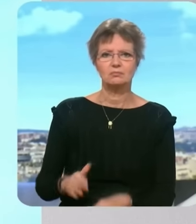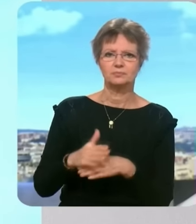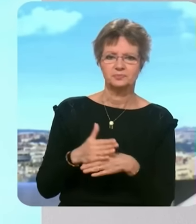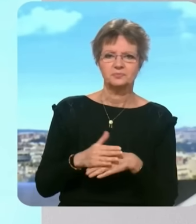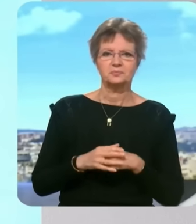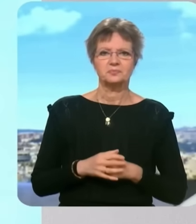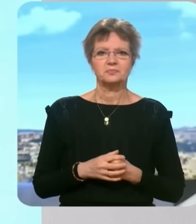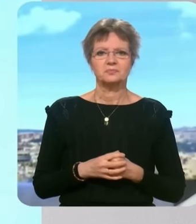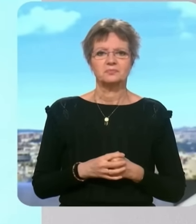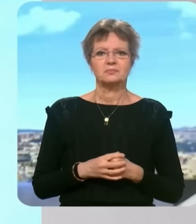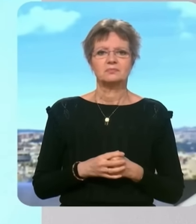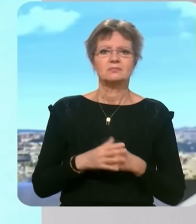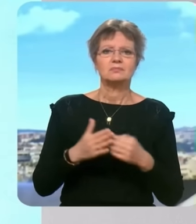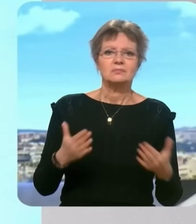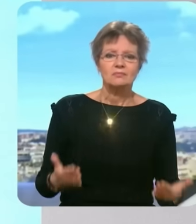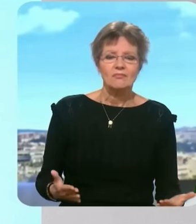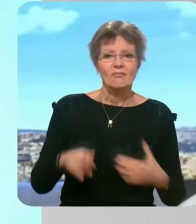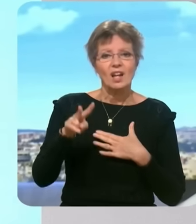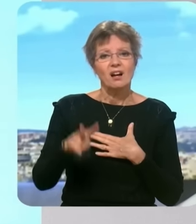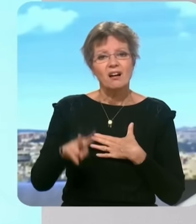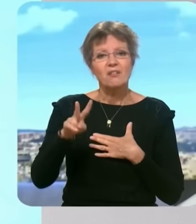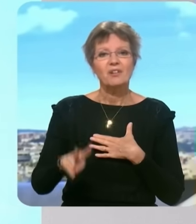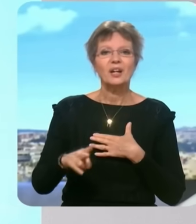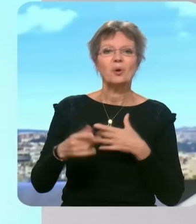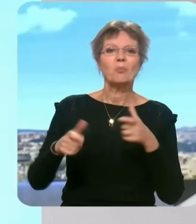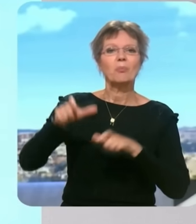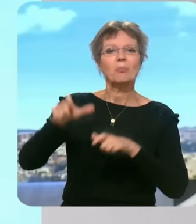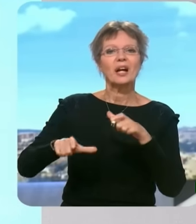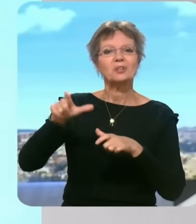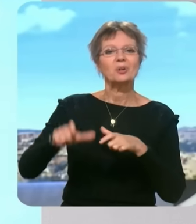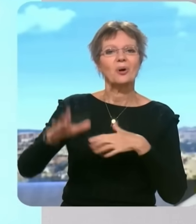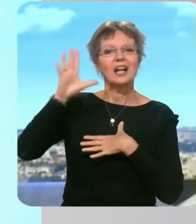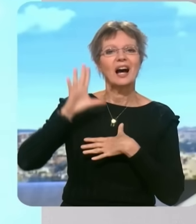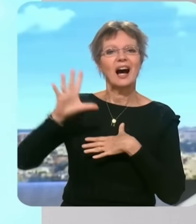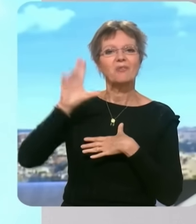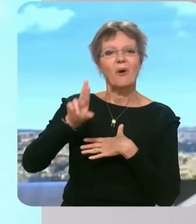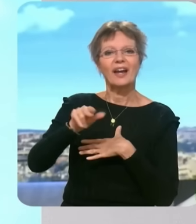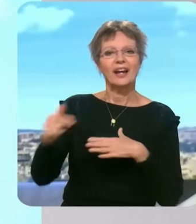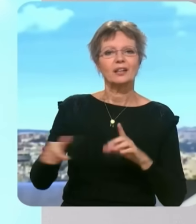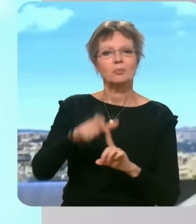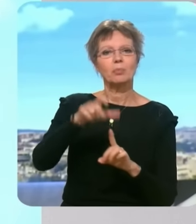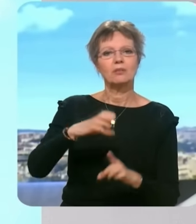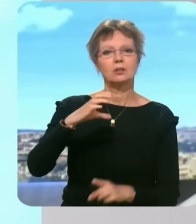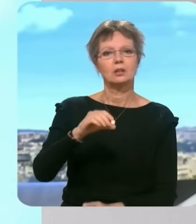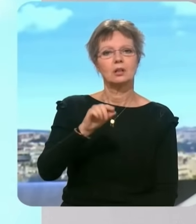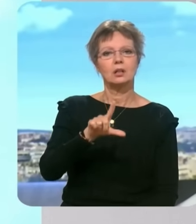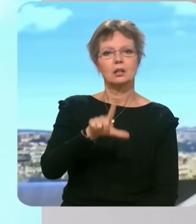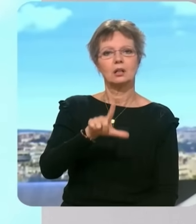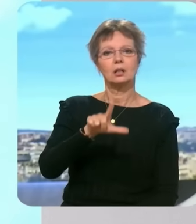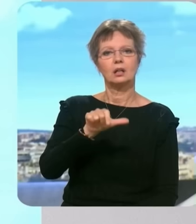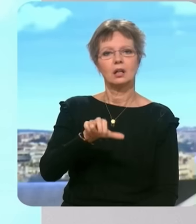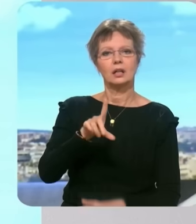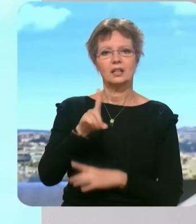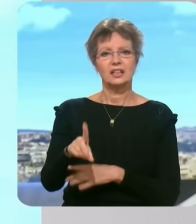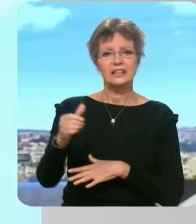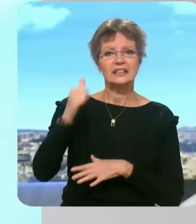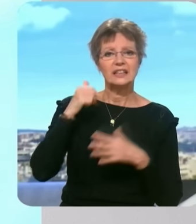peu perdu quand on entend certains de vos anciens ou nouveaux alliés, je ne sais pas comment l'appeler, Gilbert Collard, par exemple, qui dit hier dans une